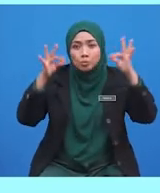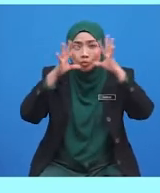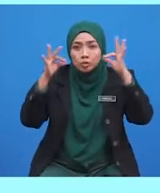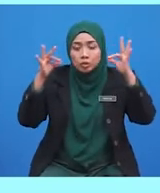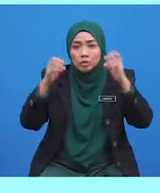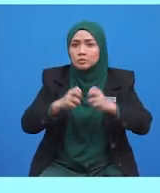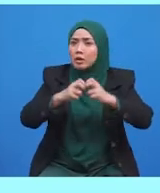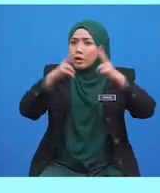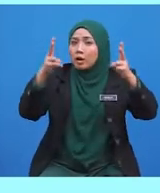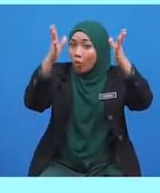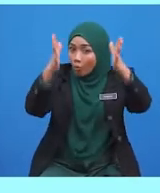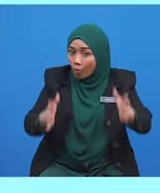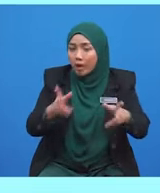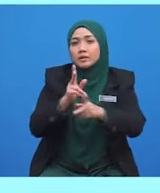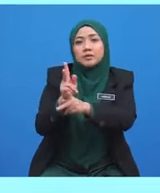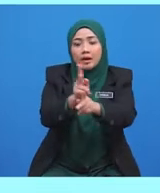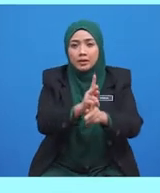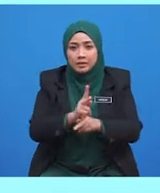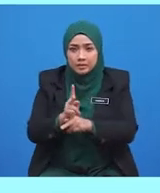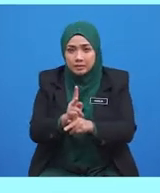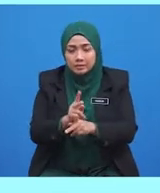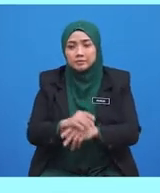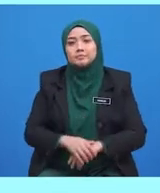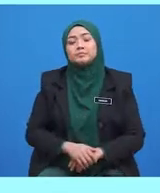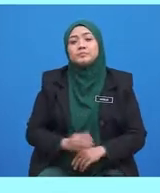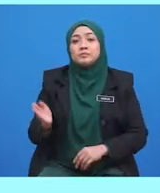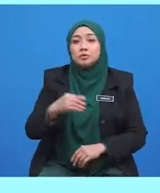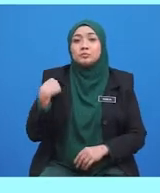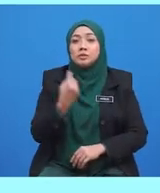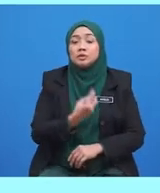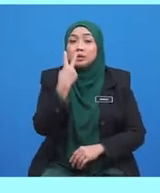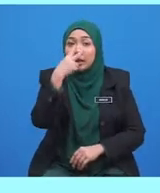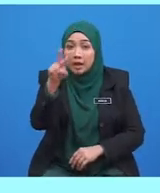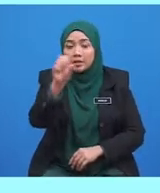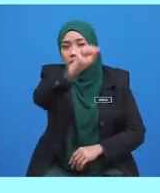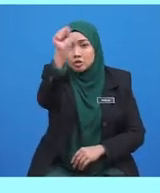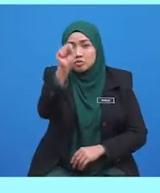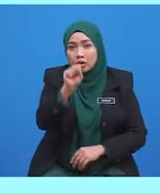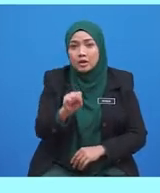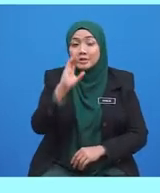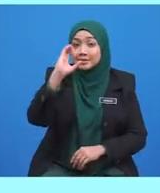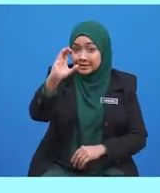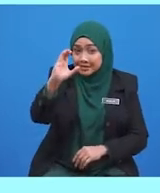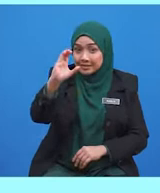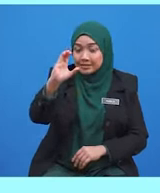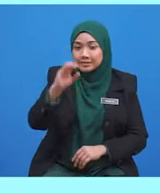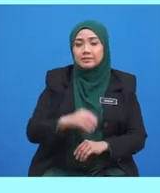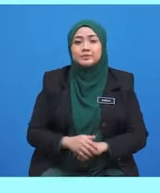paling ramai orang pelihara. Ayuh kita ke soalan ini pula. Soalan